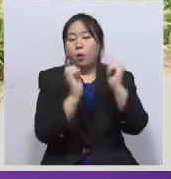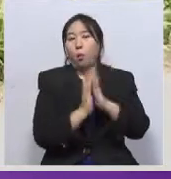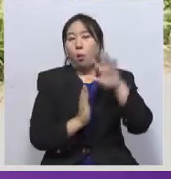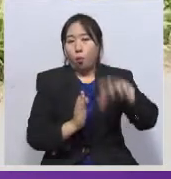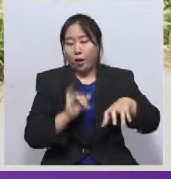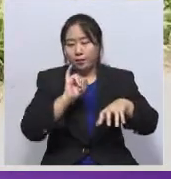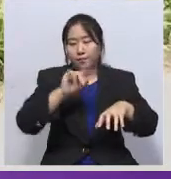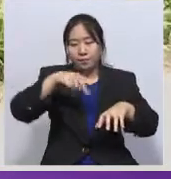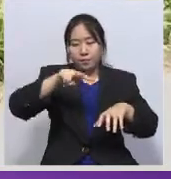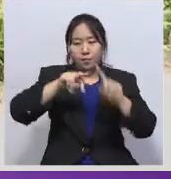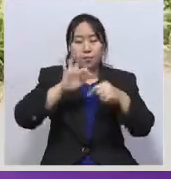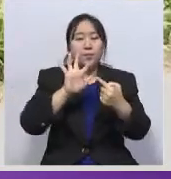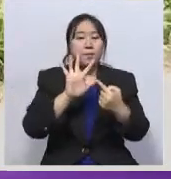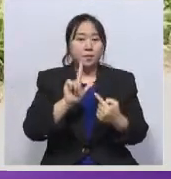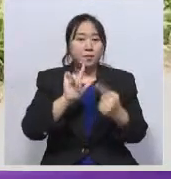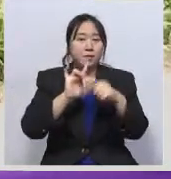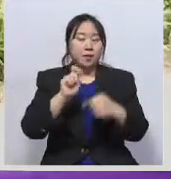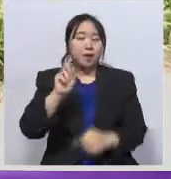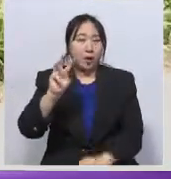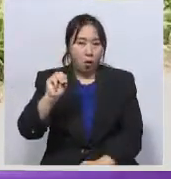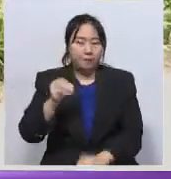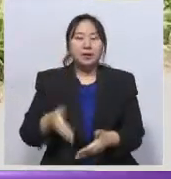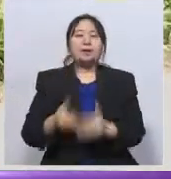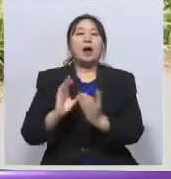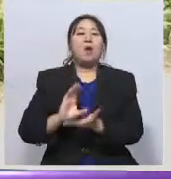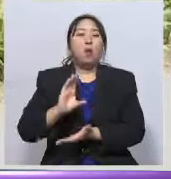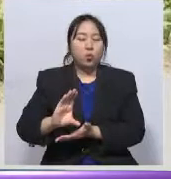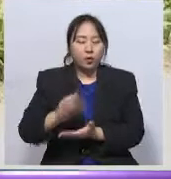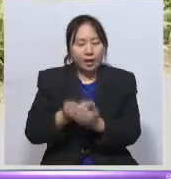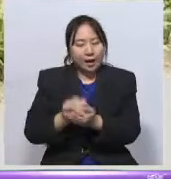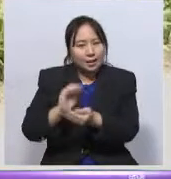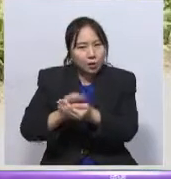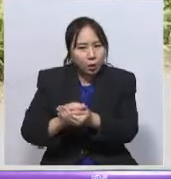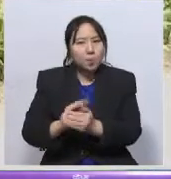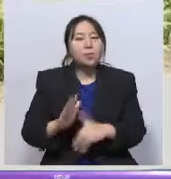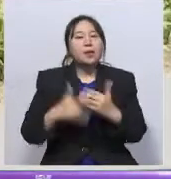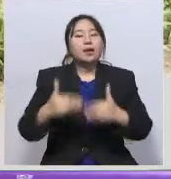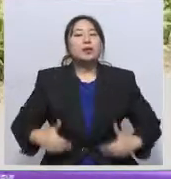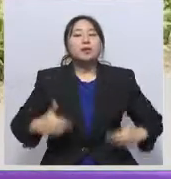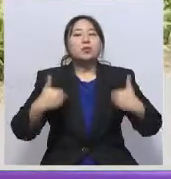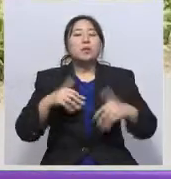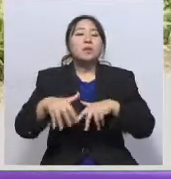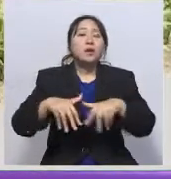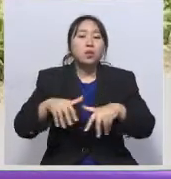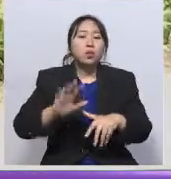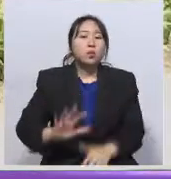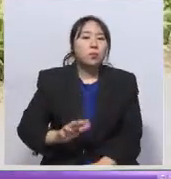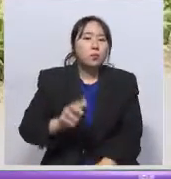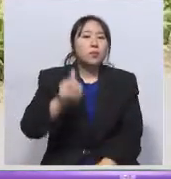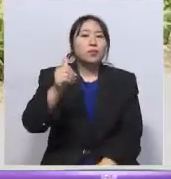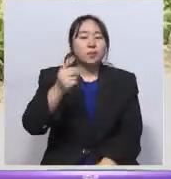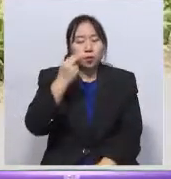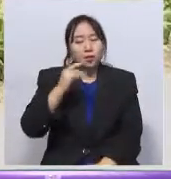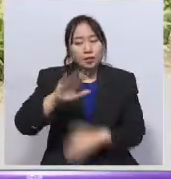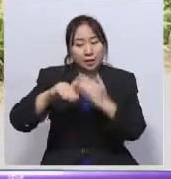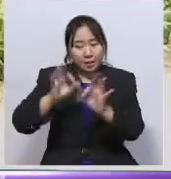ท่านก่อตั้งกองทุนสัจจะสะสมทรัพย์ขึ้นมาเพื่อพัฒนาเรื่องของคุณภาพชีวิตของประชาชนโดยพัฒนาจากภาย